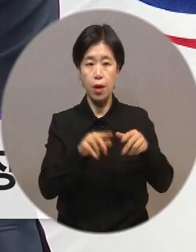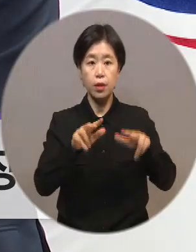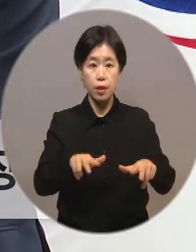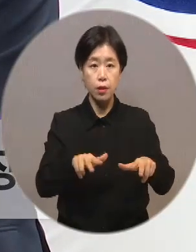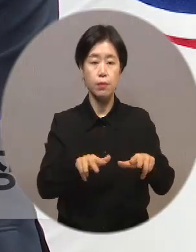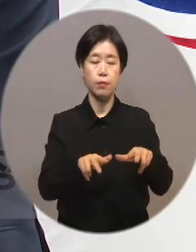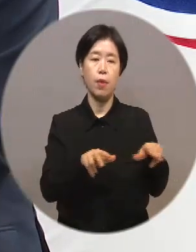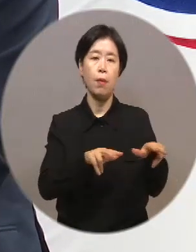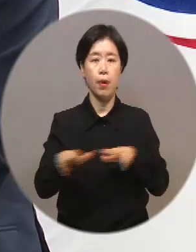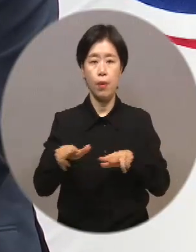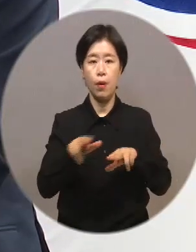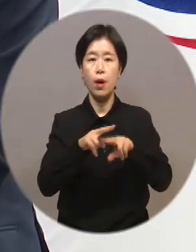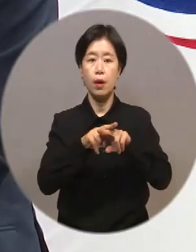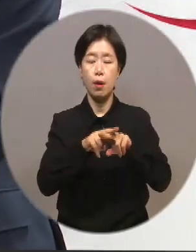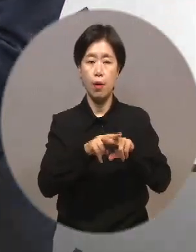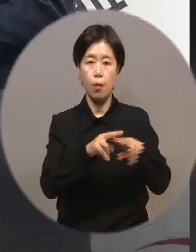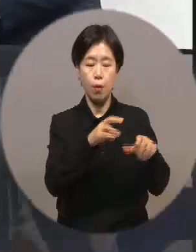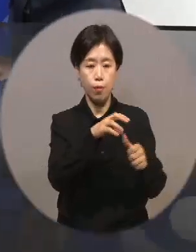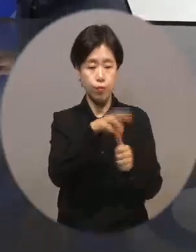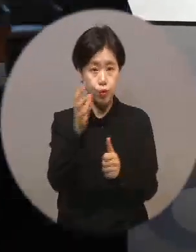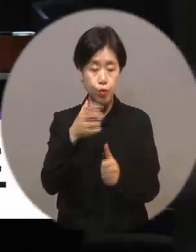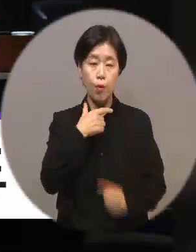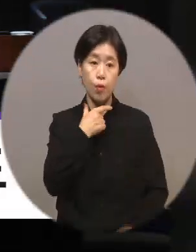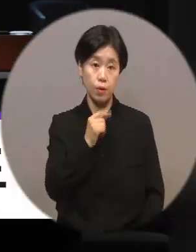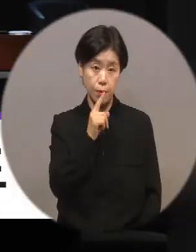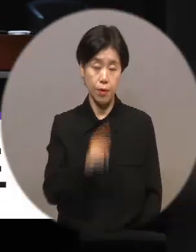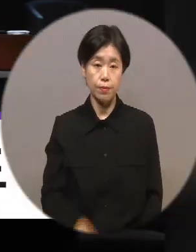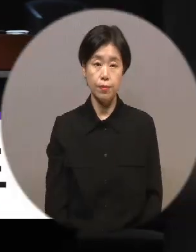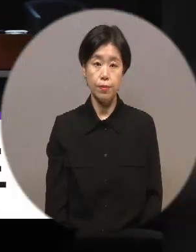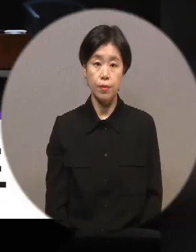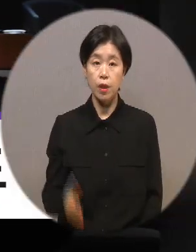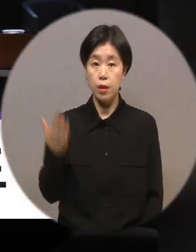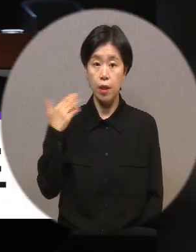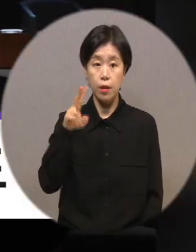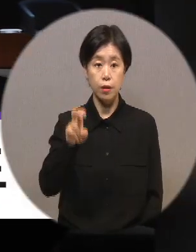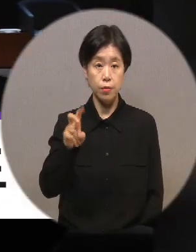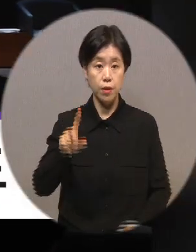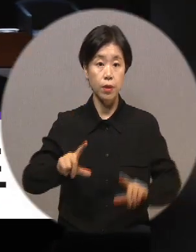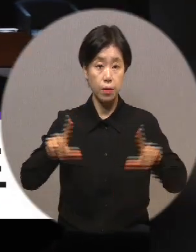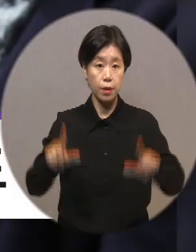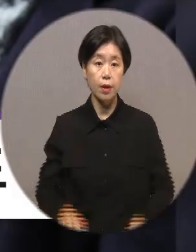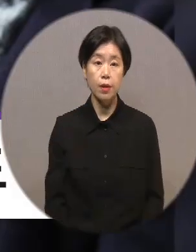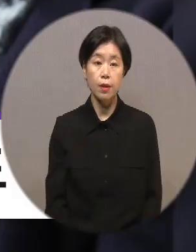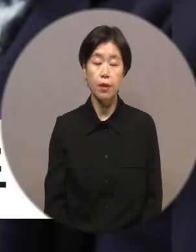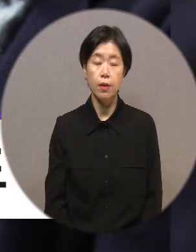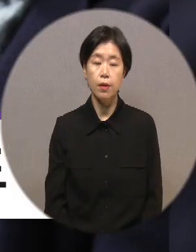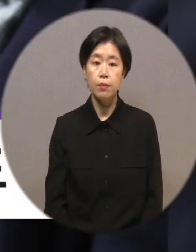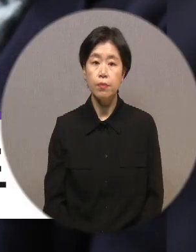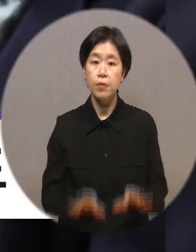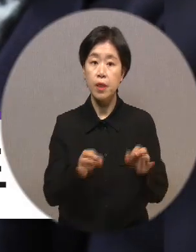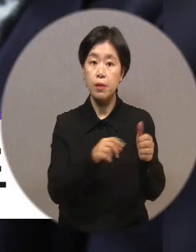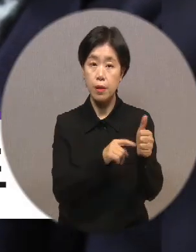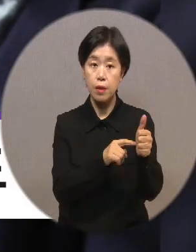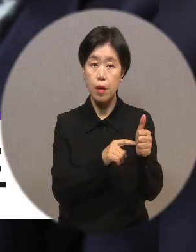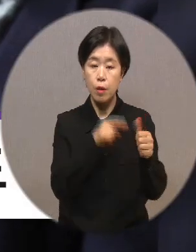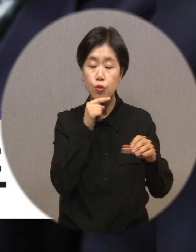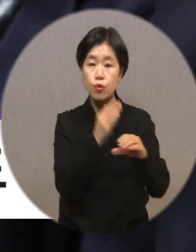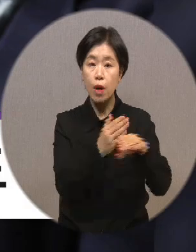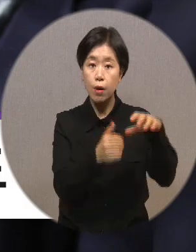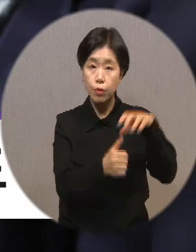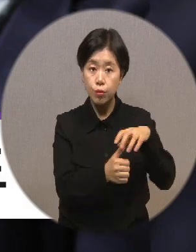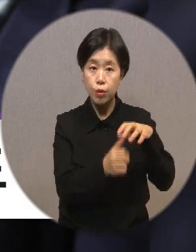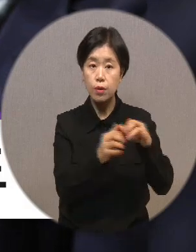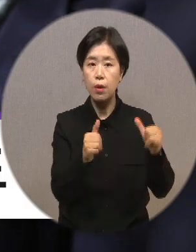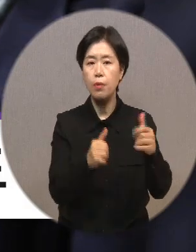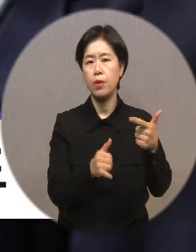석방을 촉구했습니다. 지난 22일 김영호 통일부 장관은 북한에 억류된 선교사 6명의